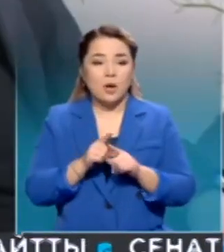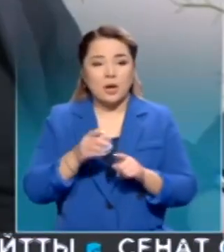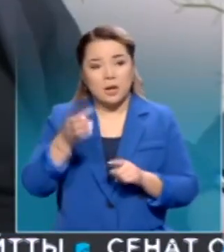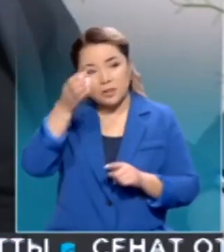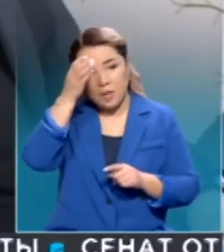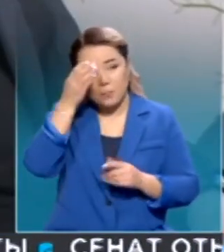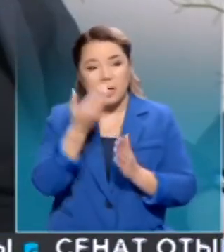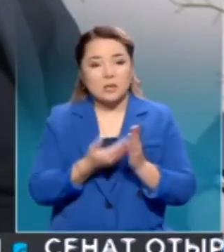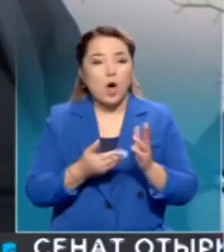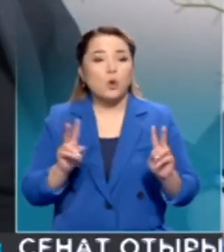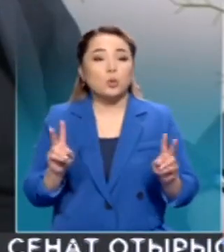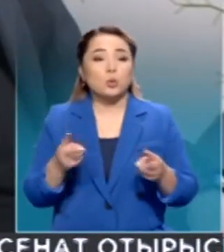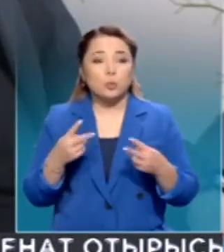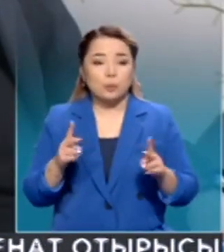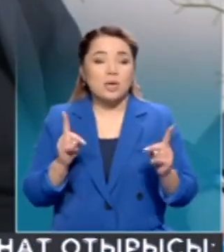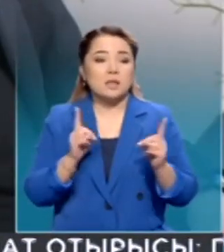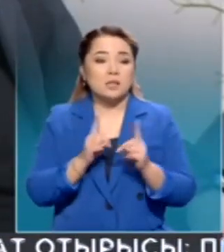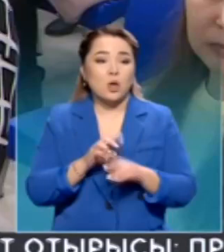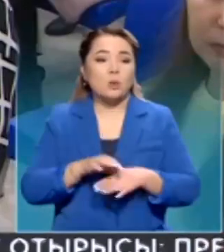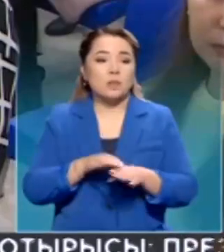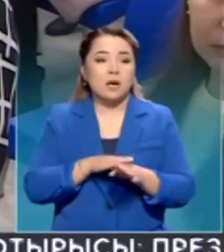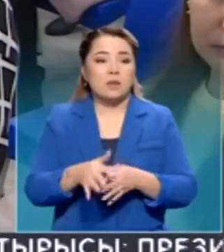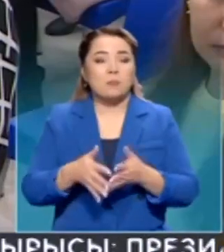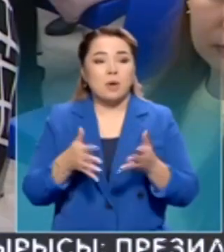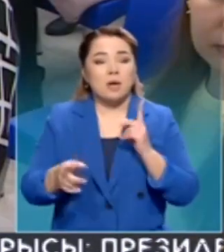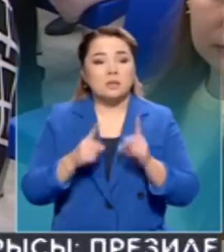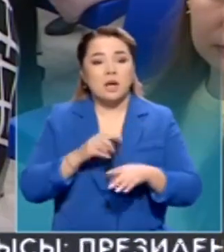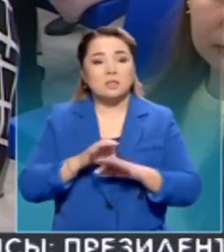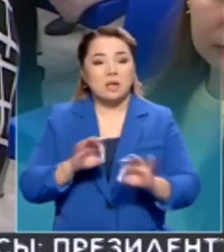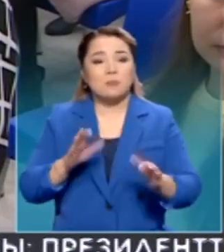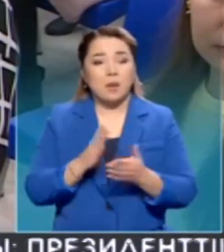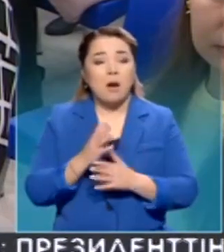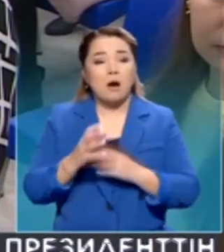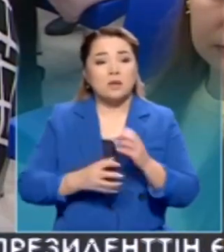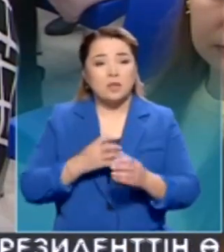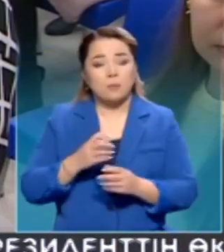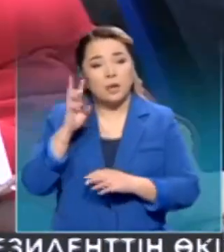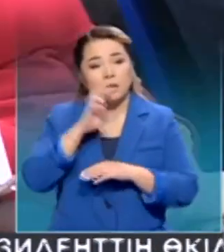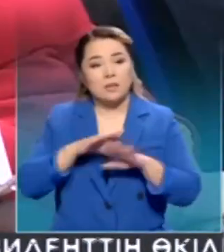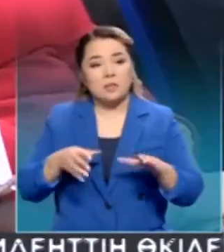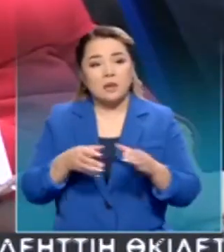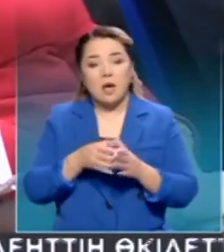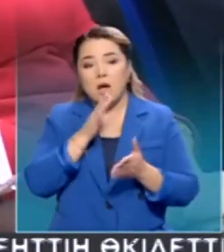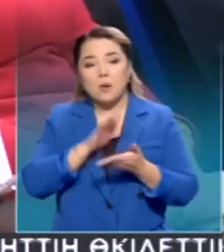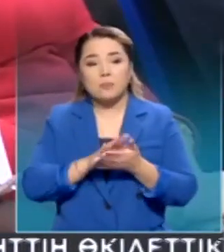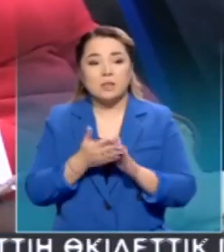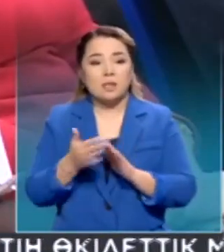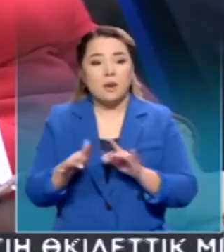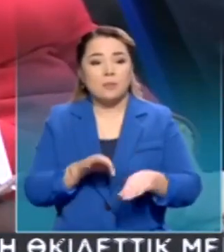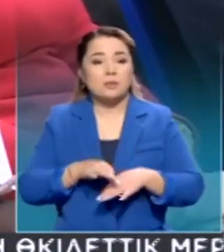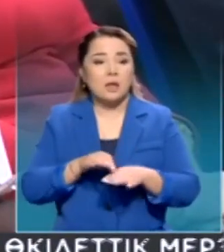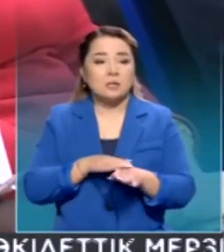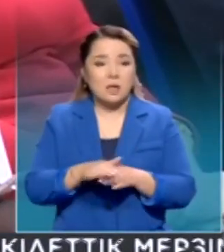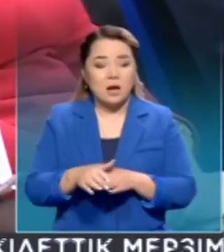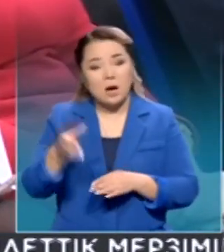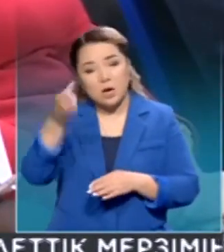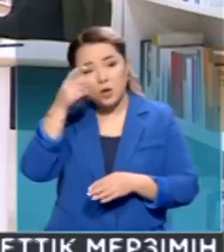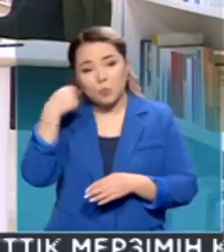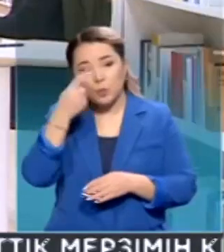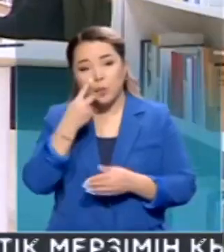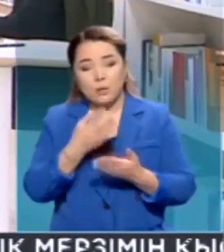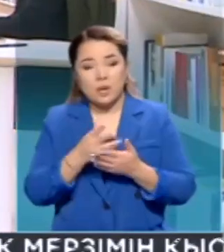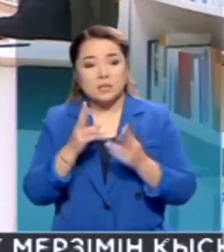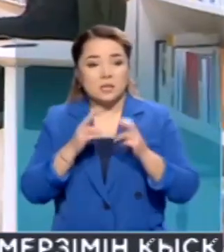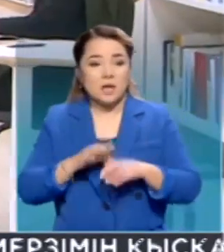ғылыми сараптамалық клубының кезекті отырысында кеңінен талқыланды. Әлемдегі және еліміздегі заманауи процестерді ғылыми тұрғыдан